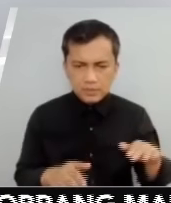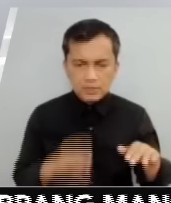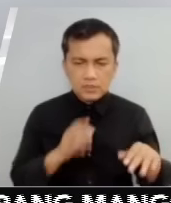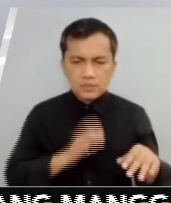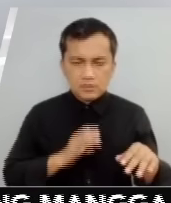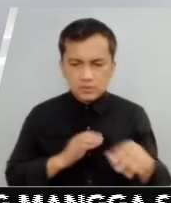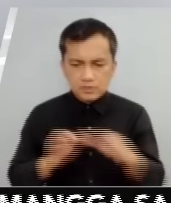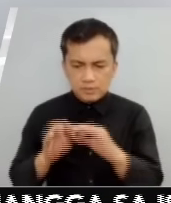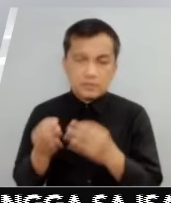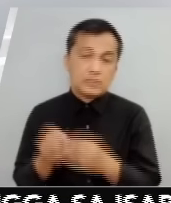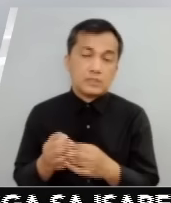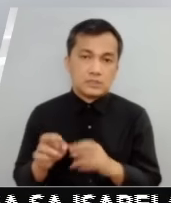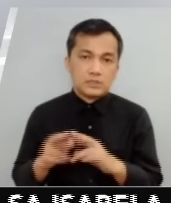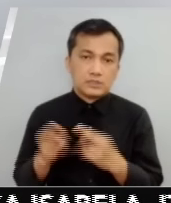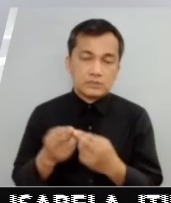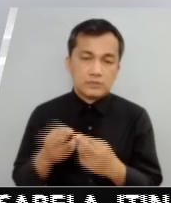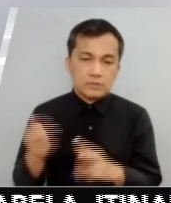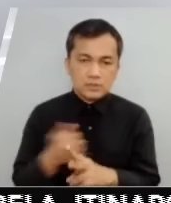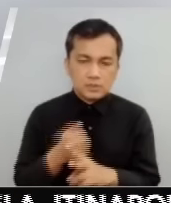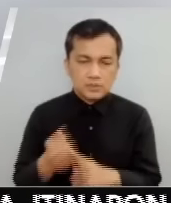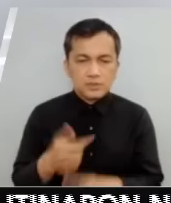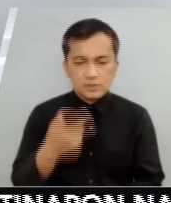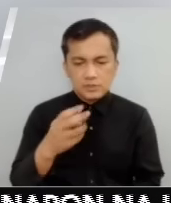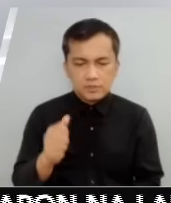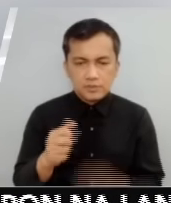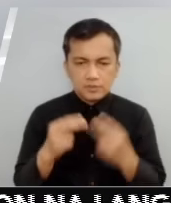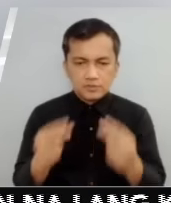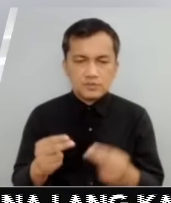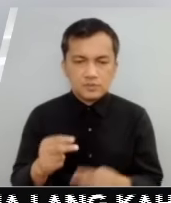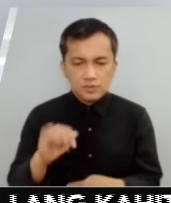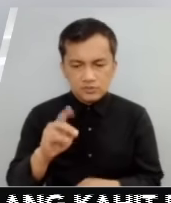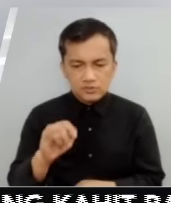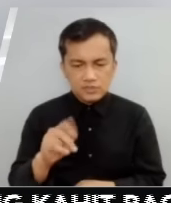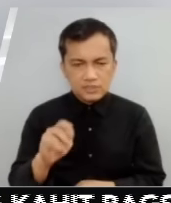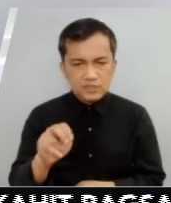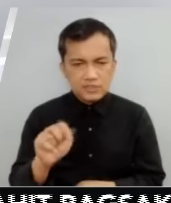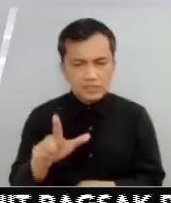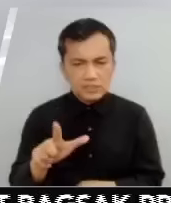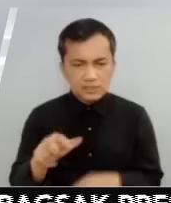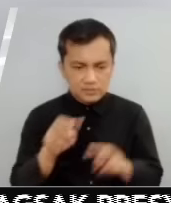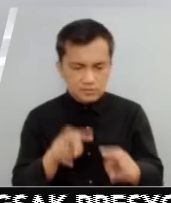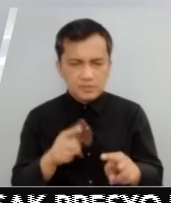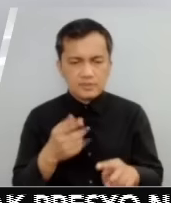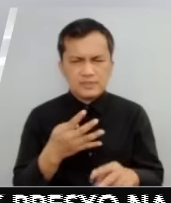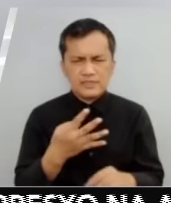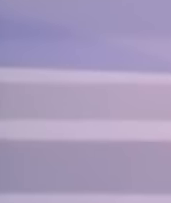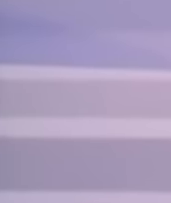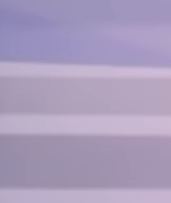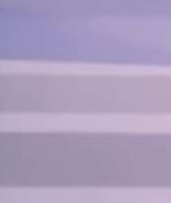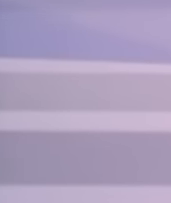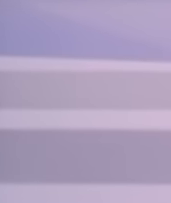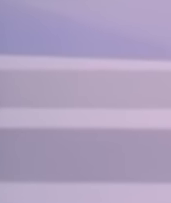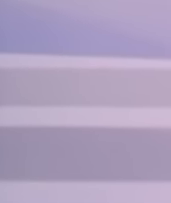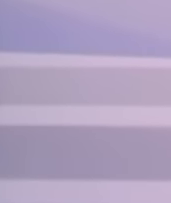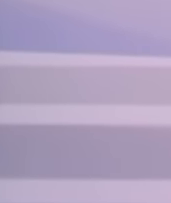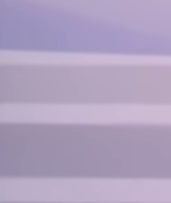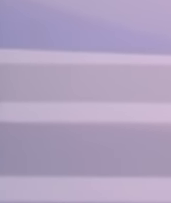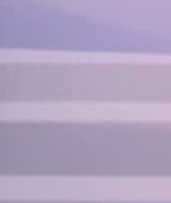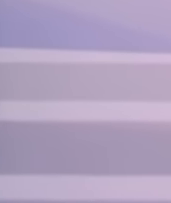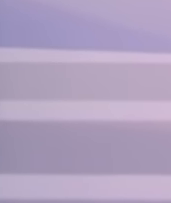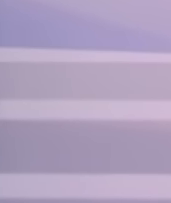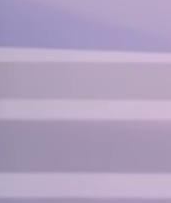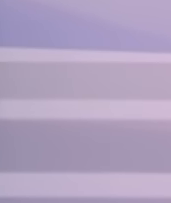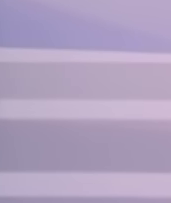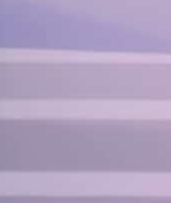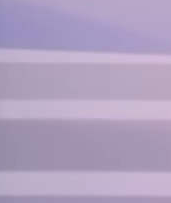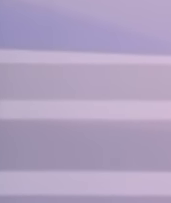mahal sa buhay ng biktima para sa GMA integrated news Jonathan Andal nakatutok 24 Oras mga kapuso patuloy na